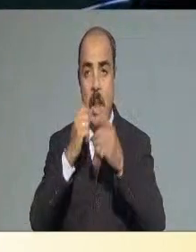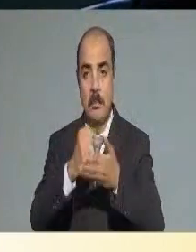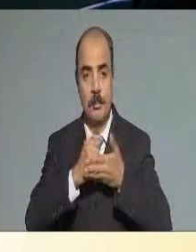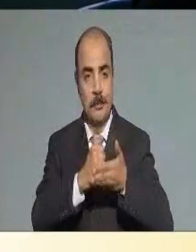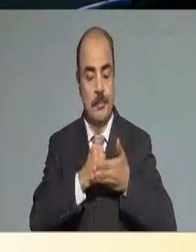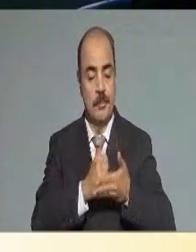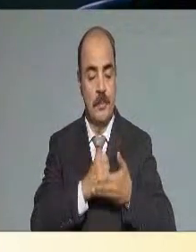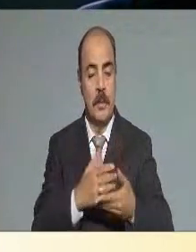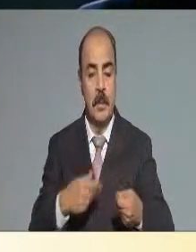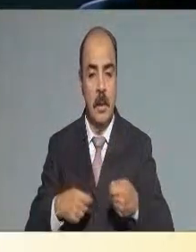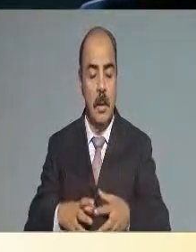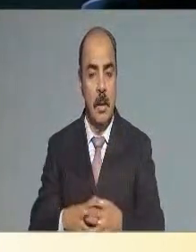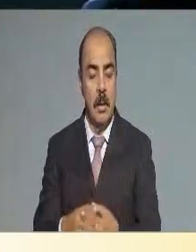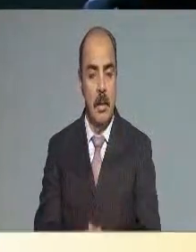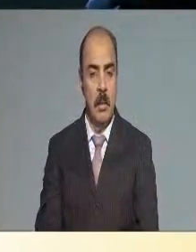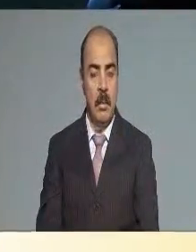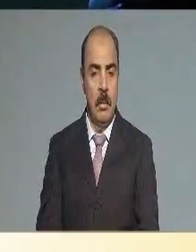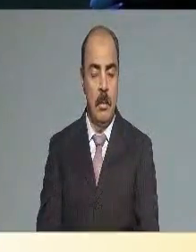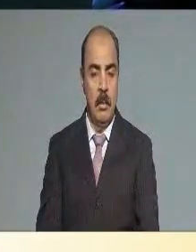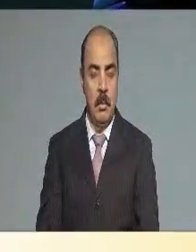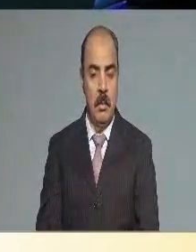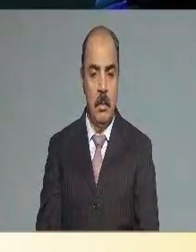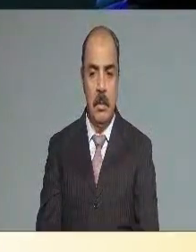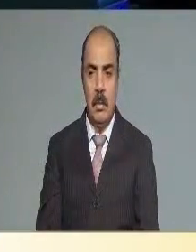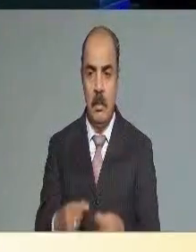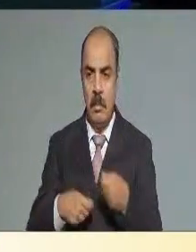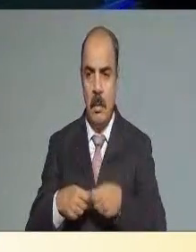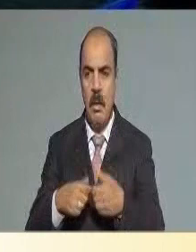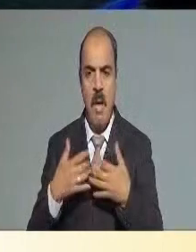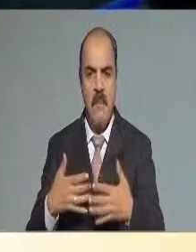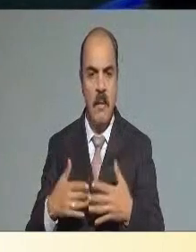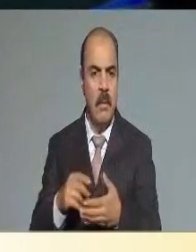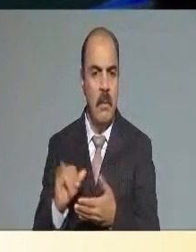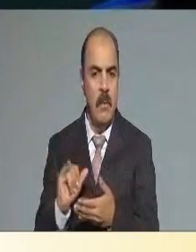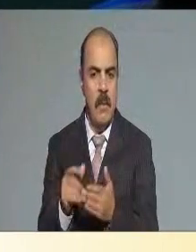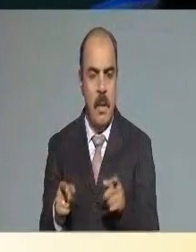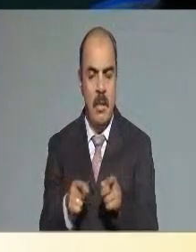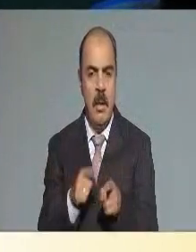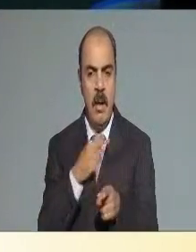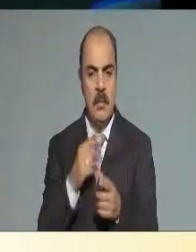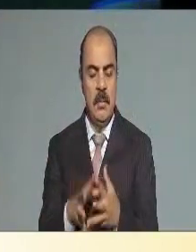اللي بتدي أو بتمنح تمويلات ميسرة، تركيزهم بيبقى مع القطاع الخاص أيضا.